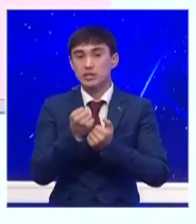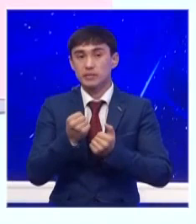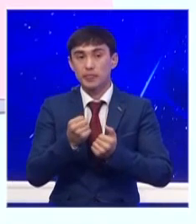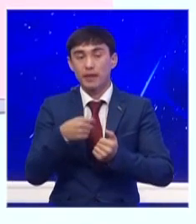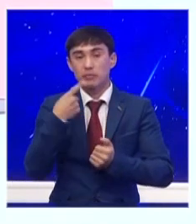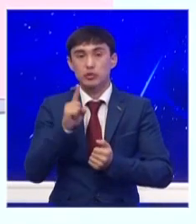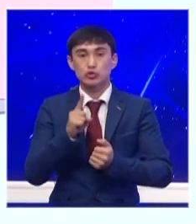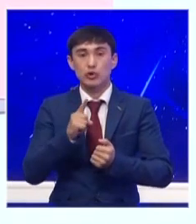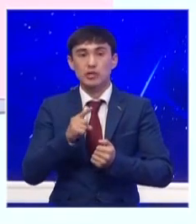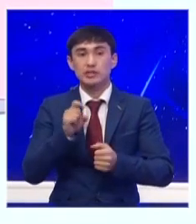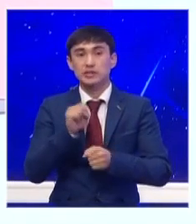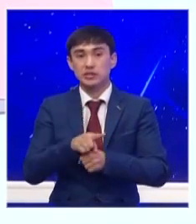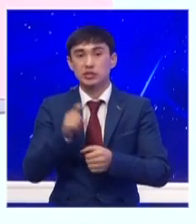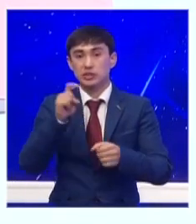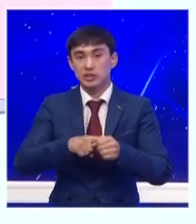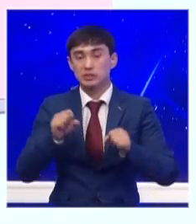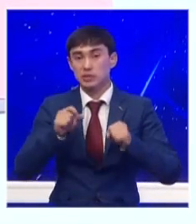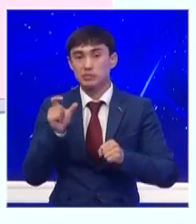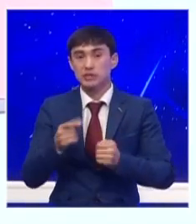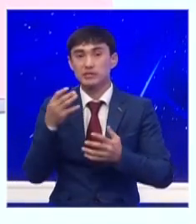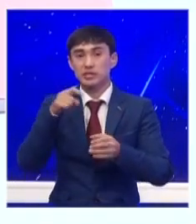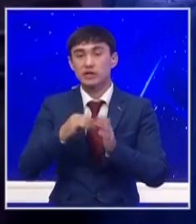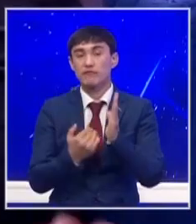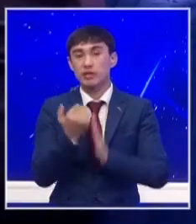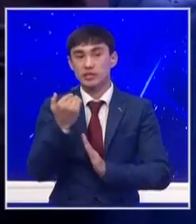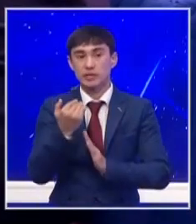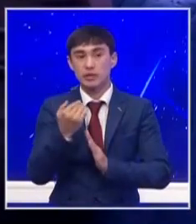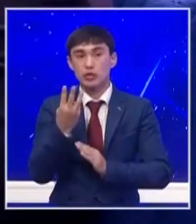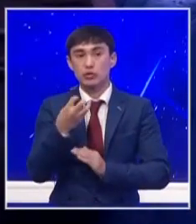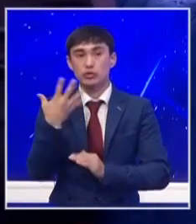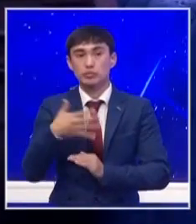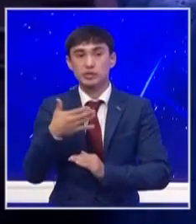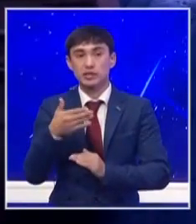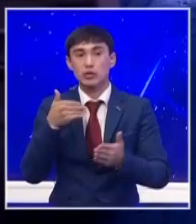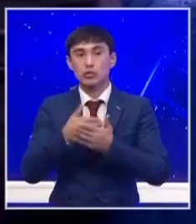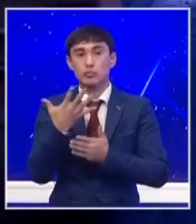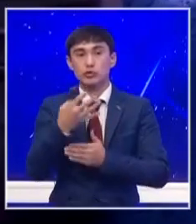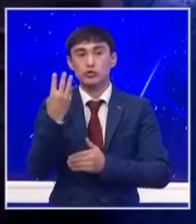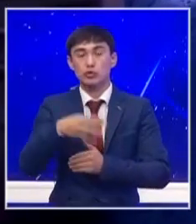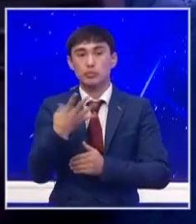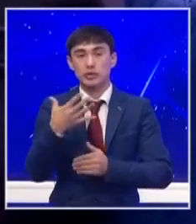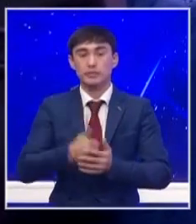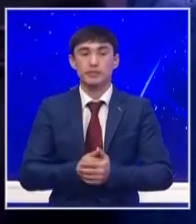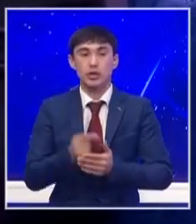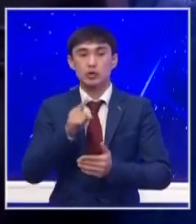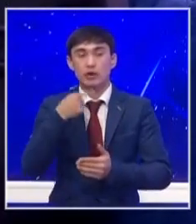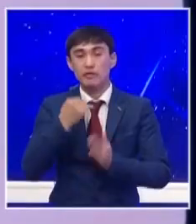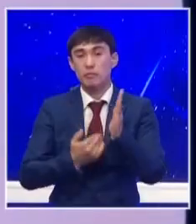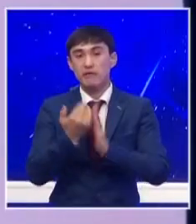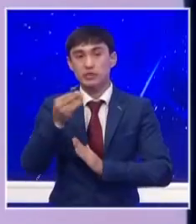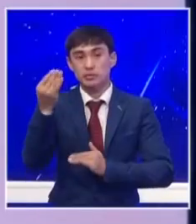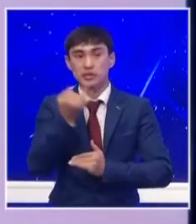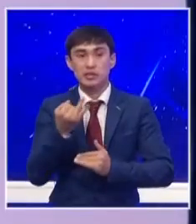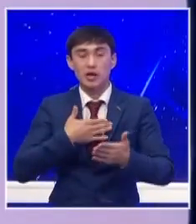стоит отметить что зако число зарегистрированных спортсменов значительно выросла с 350 до 545 что говорит о повышенном